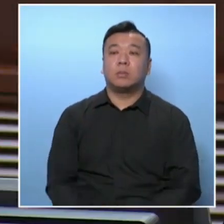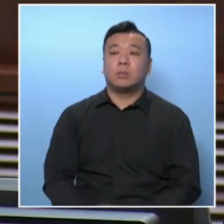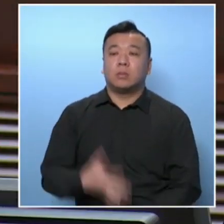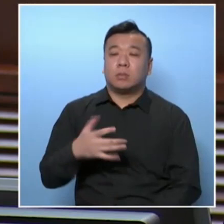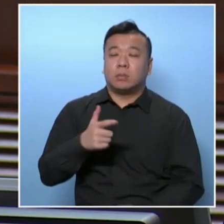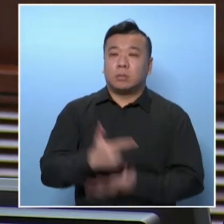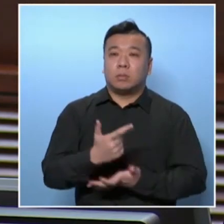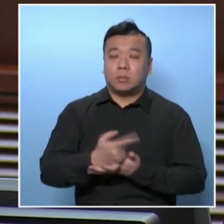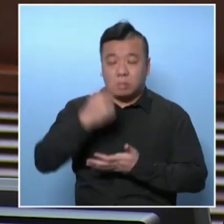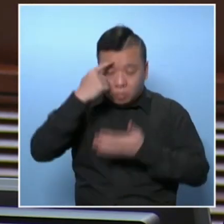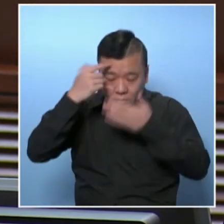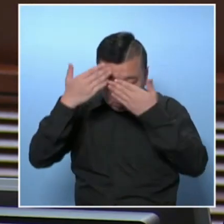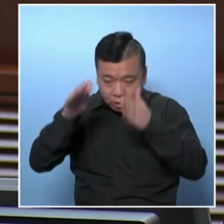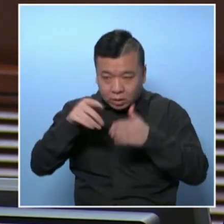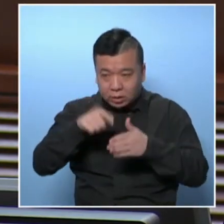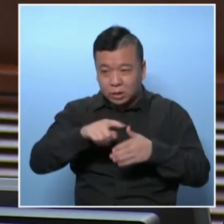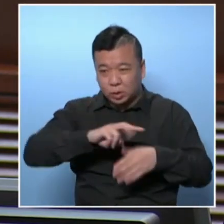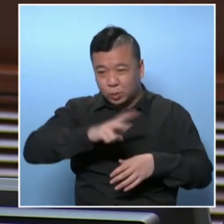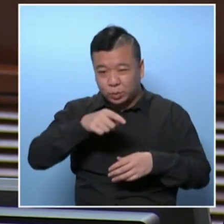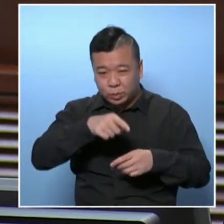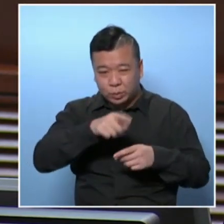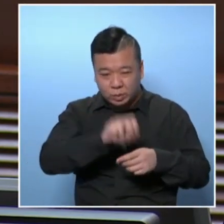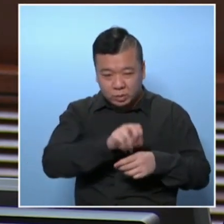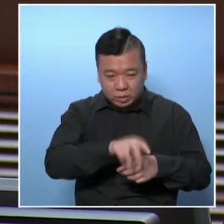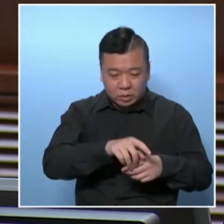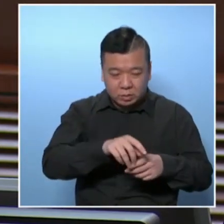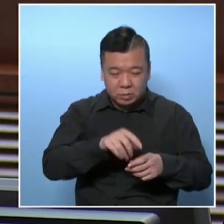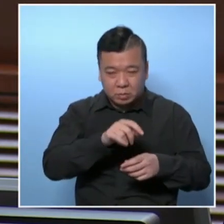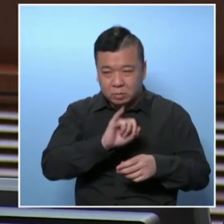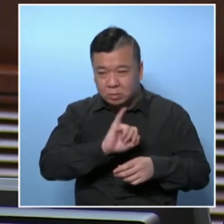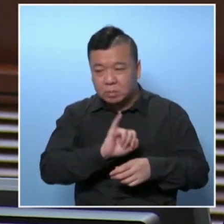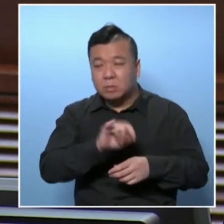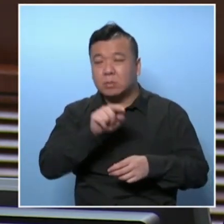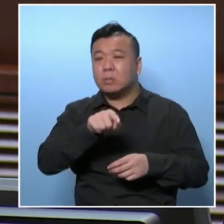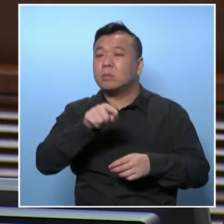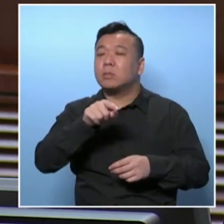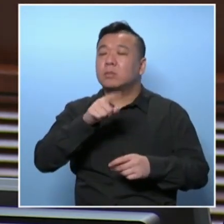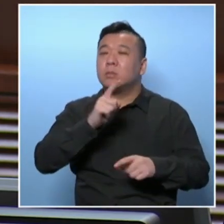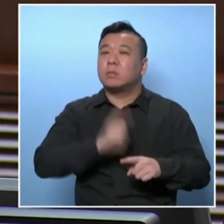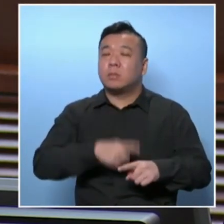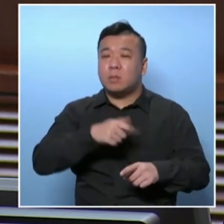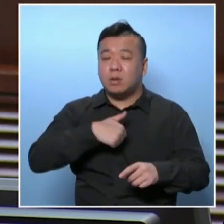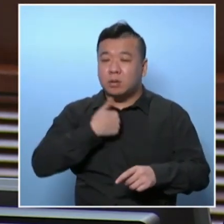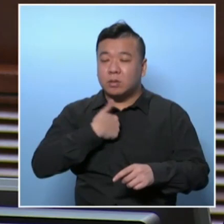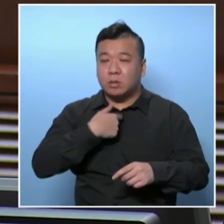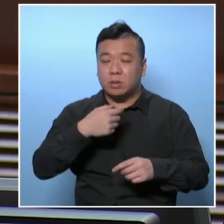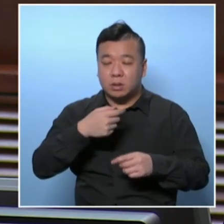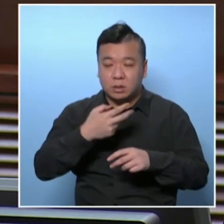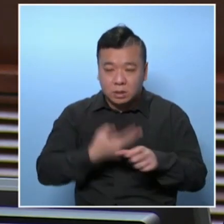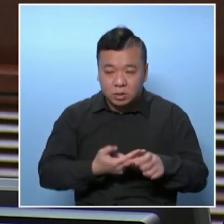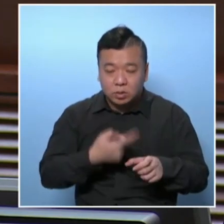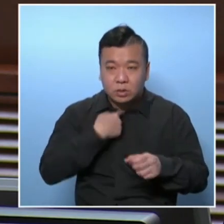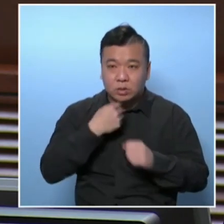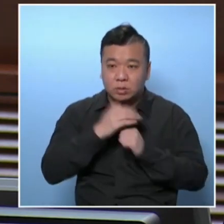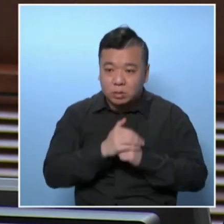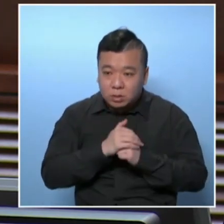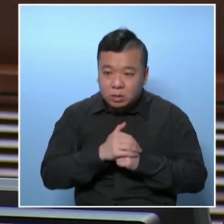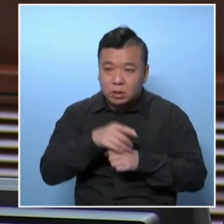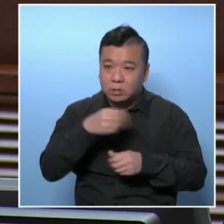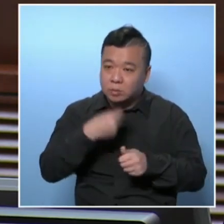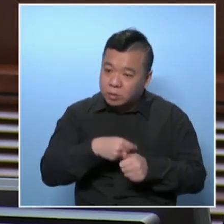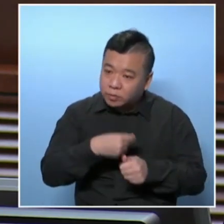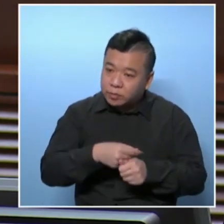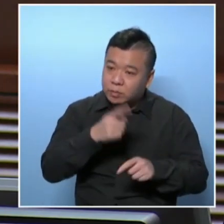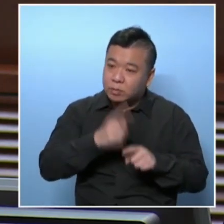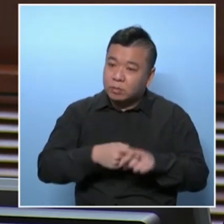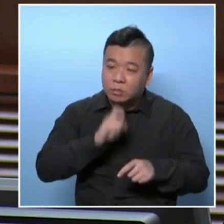緊要通識科嘅改革唔係換湯不用換藥啦，係咪？咁同埋對老師個質素嗰個要求同埋嗰個培訓咧，係咪